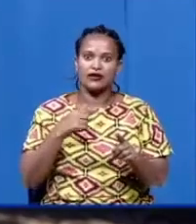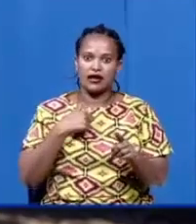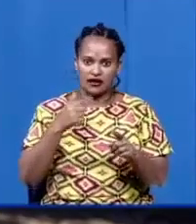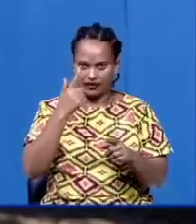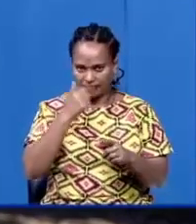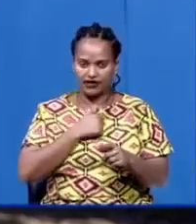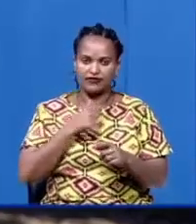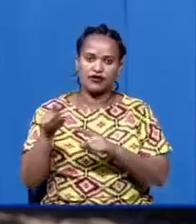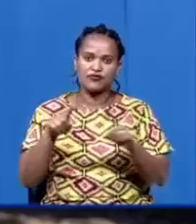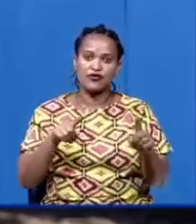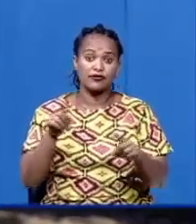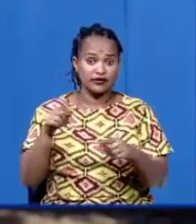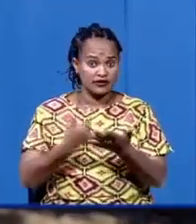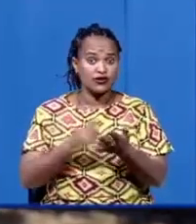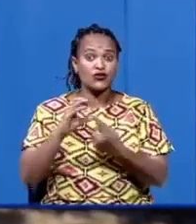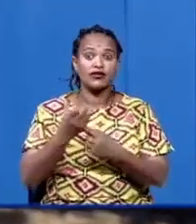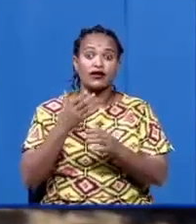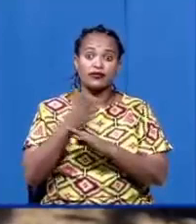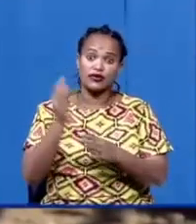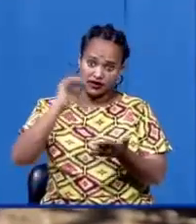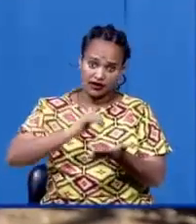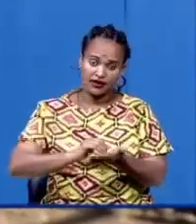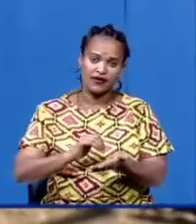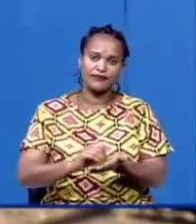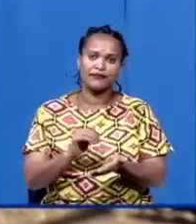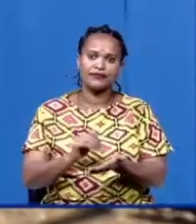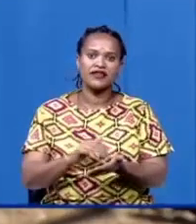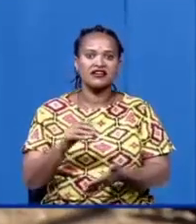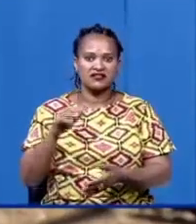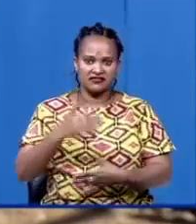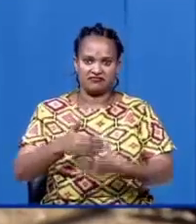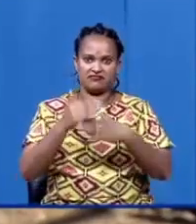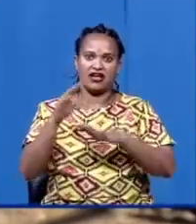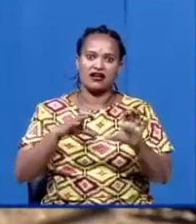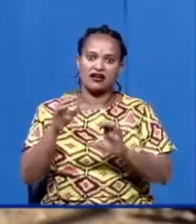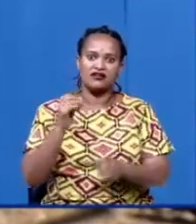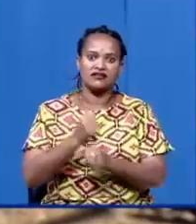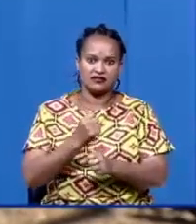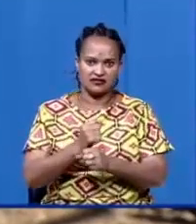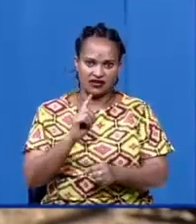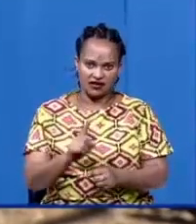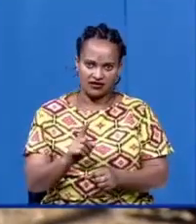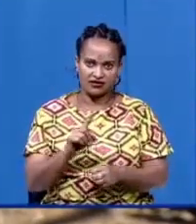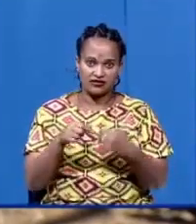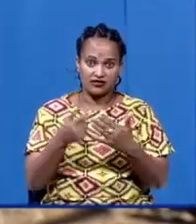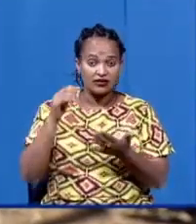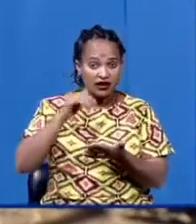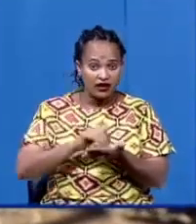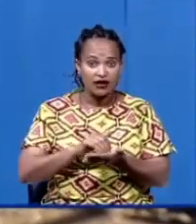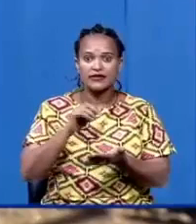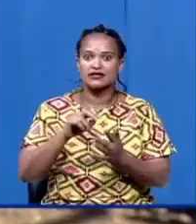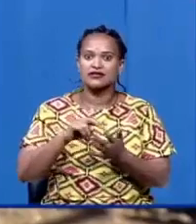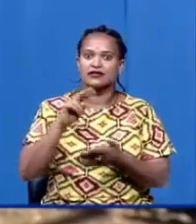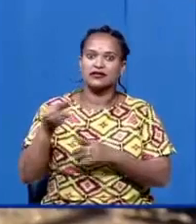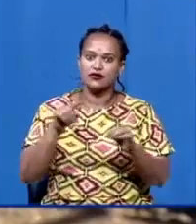ደግሞ ከእንደነዚህ አይነት ሁኔታዎች በኋላ ደግሞ እንደገና ሪቫይቭ እናደርጋለን አይደል እንደገና እንነሳለን ሶ ድጋሜም